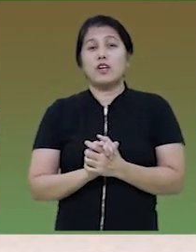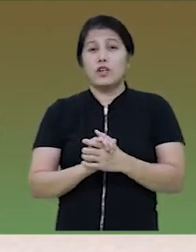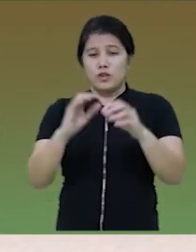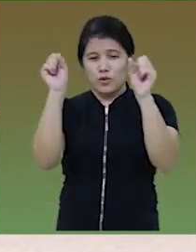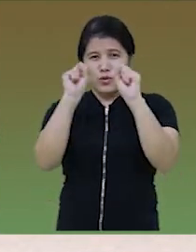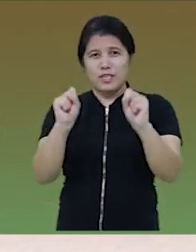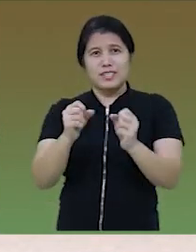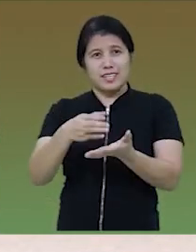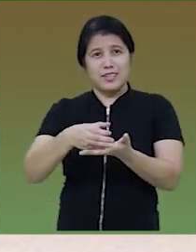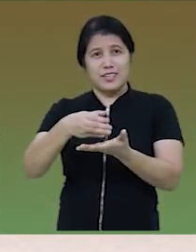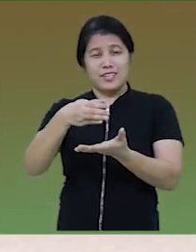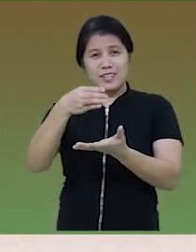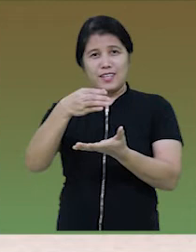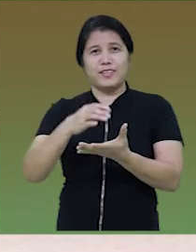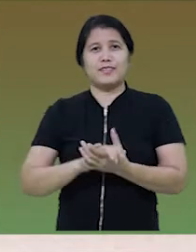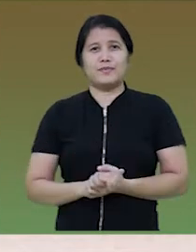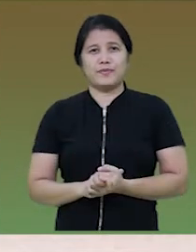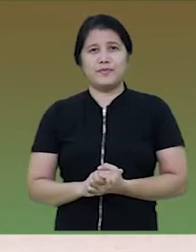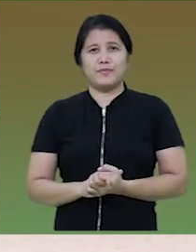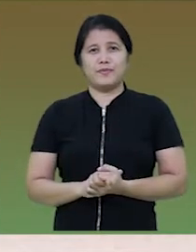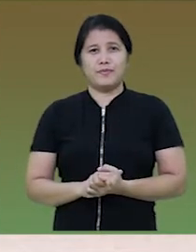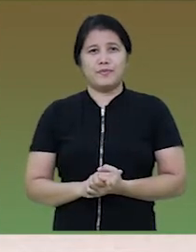lalagyan.